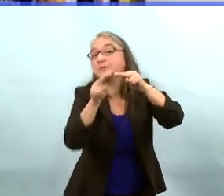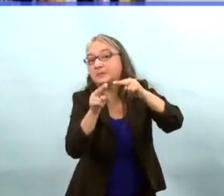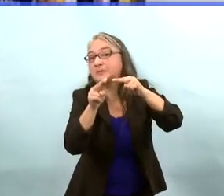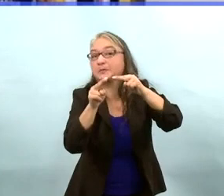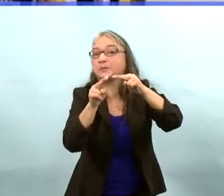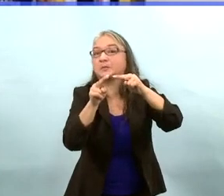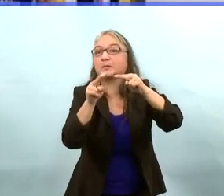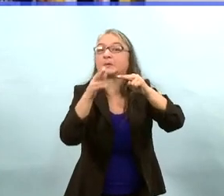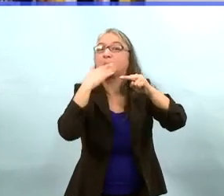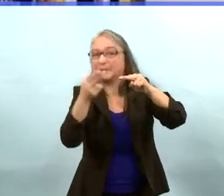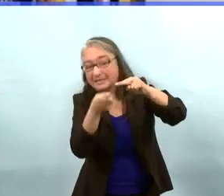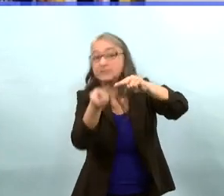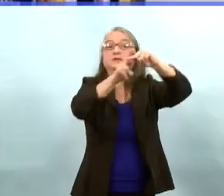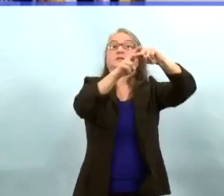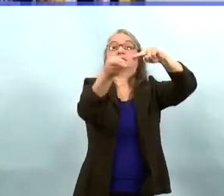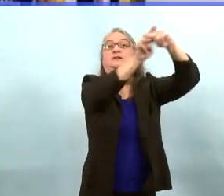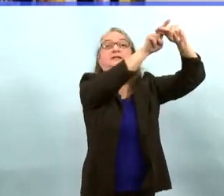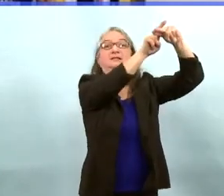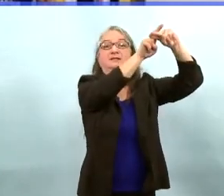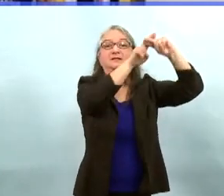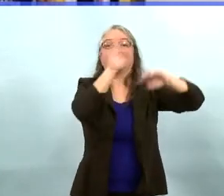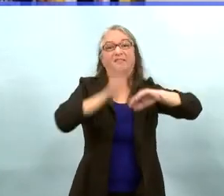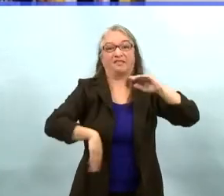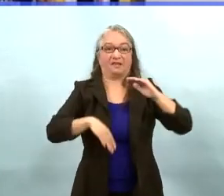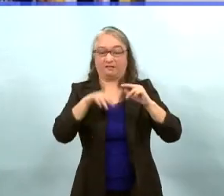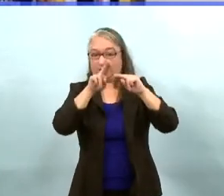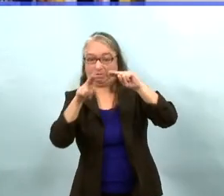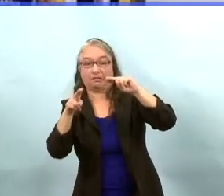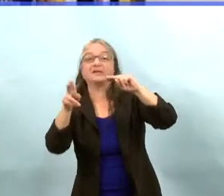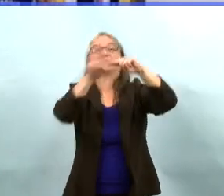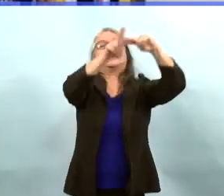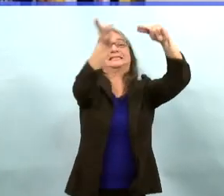problème à avoir une excellente réponse immunitaire à 9 ou 10 semaines.